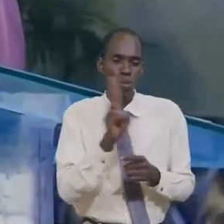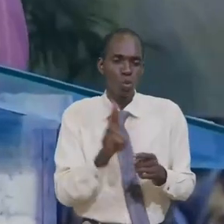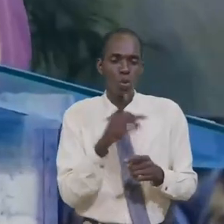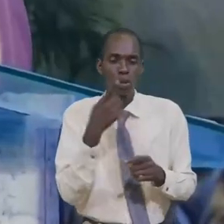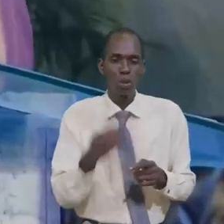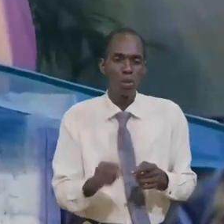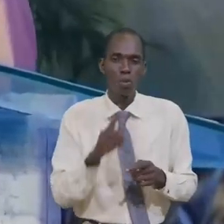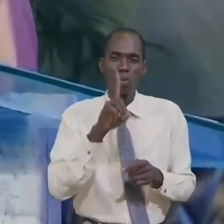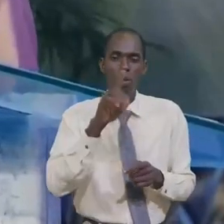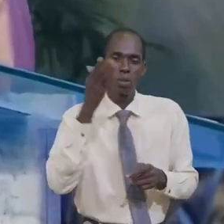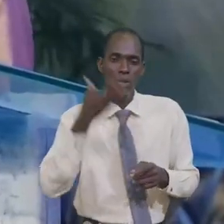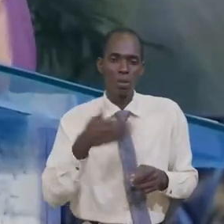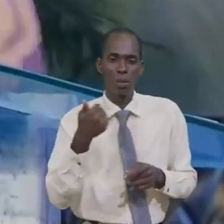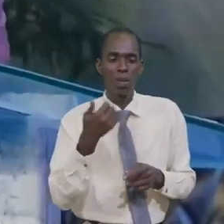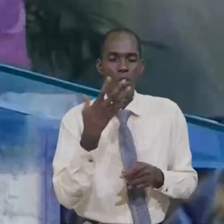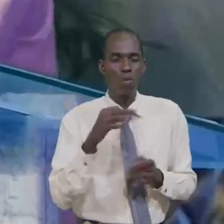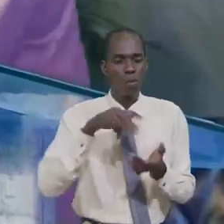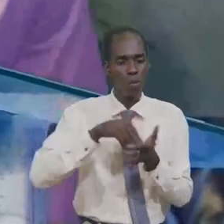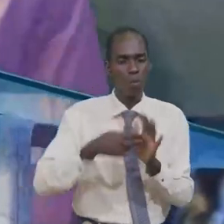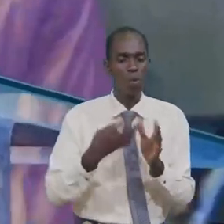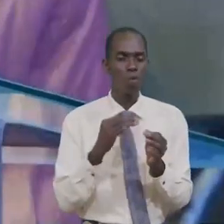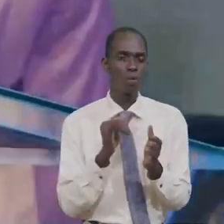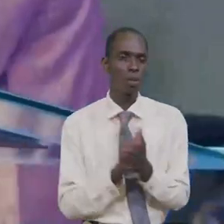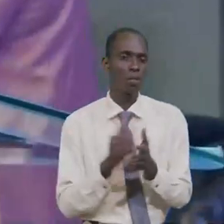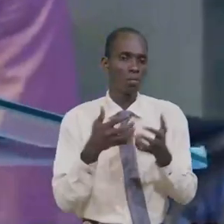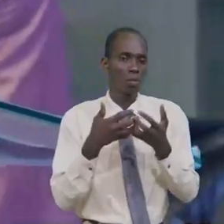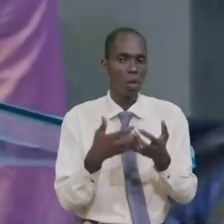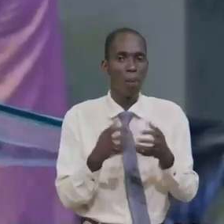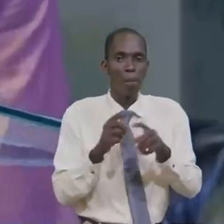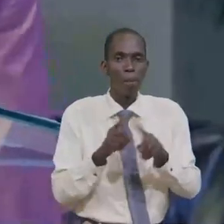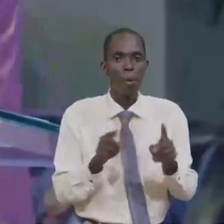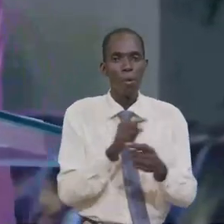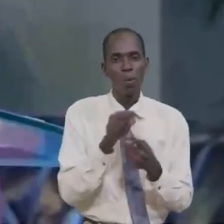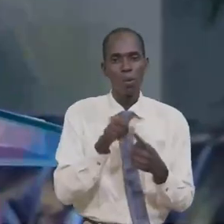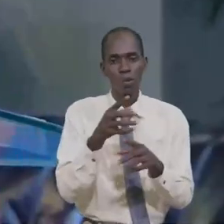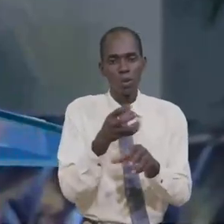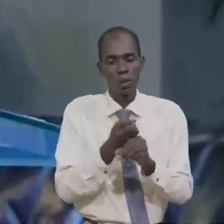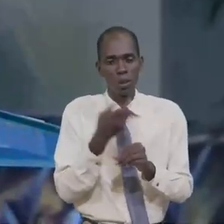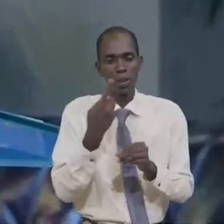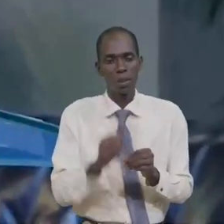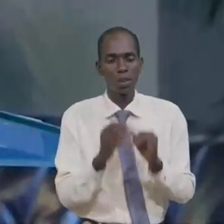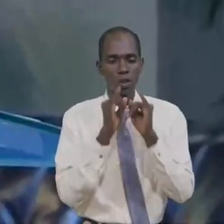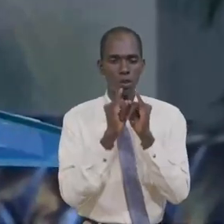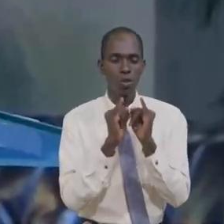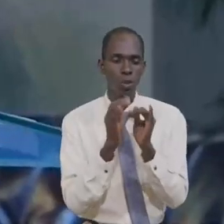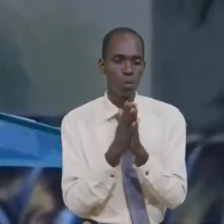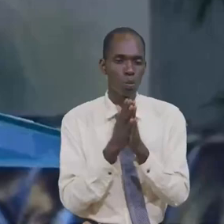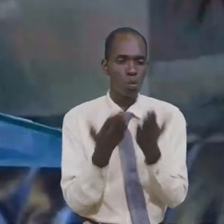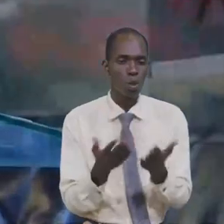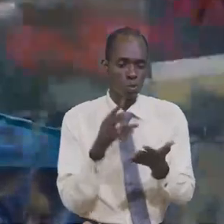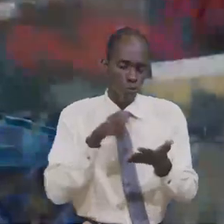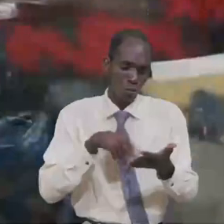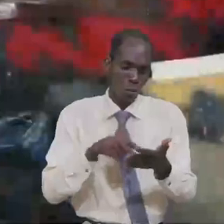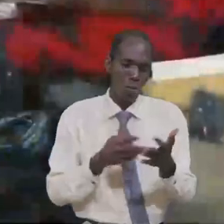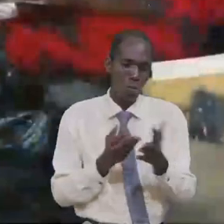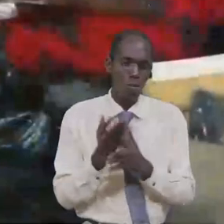de cette chose électronique mais quand tu prends le manuel et tu parcours et tu lis entièrement comment faire ceci comment